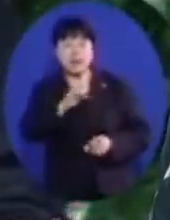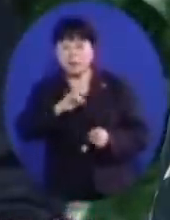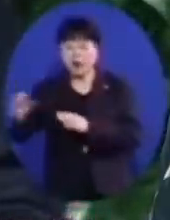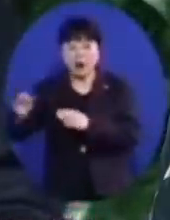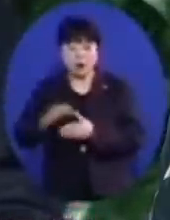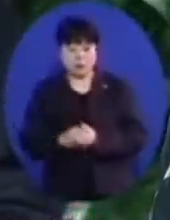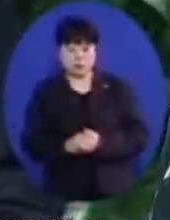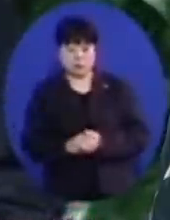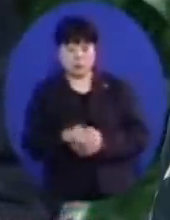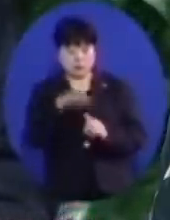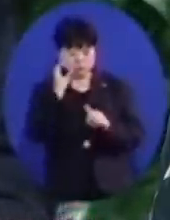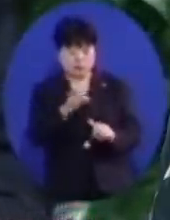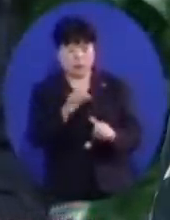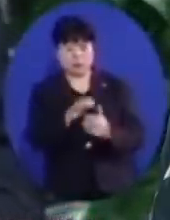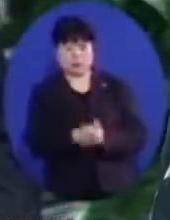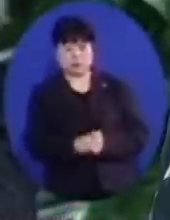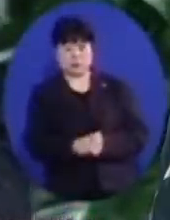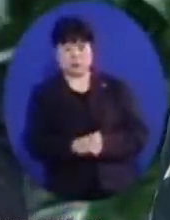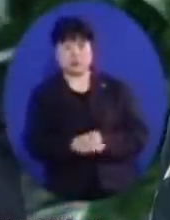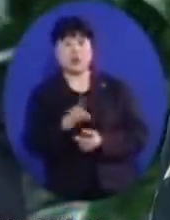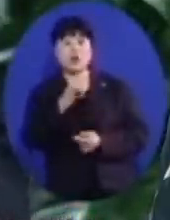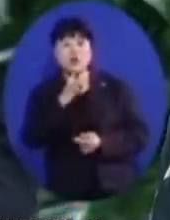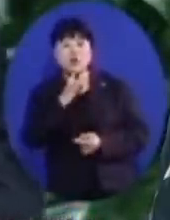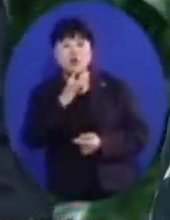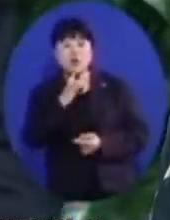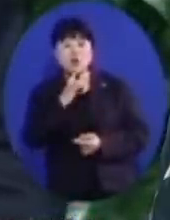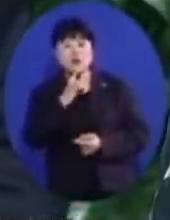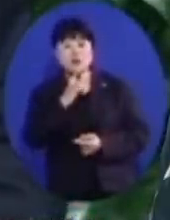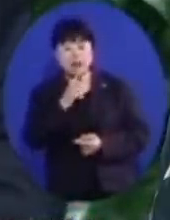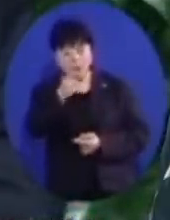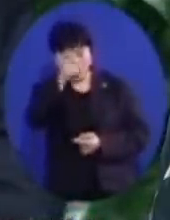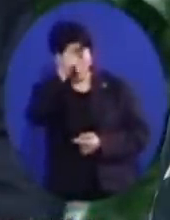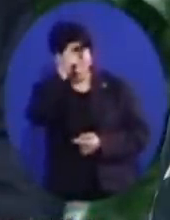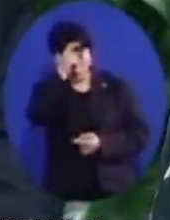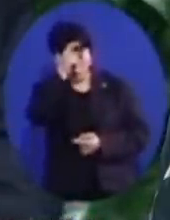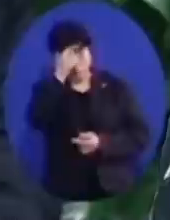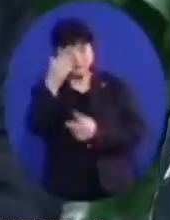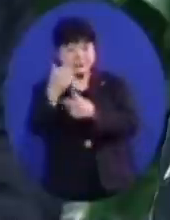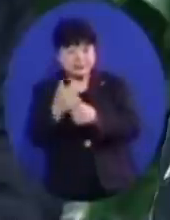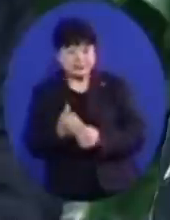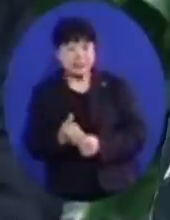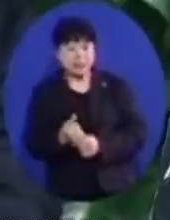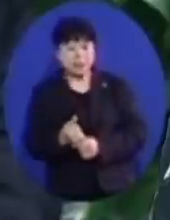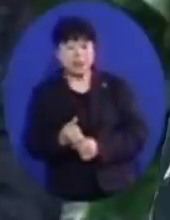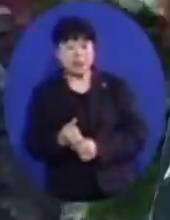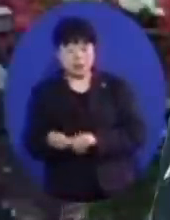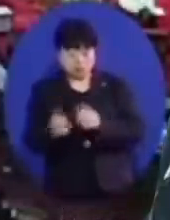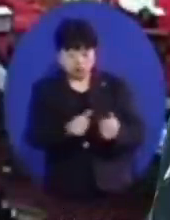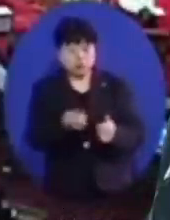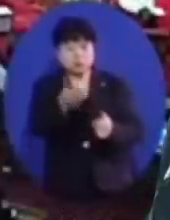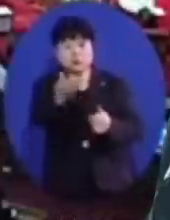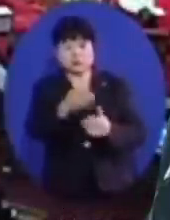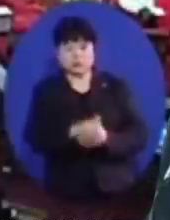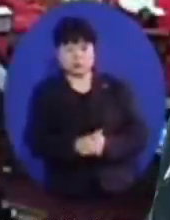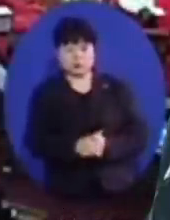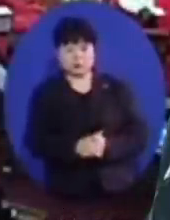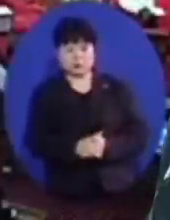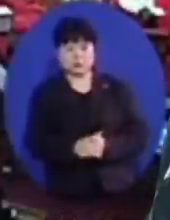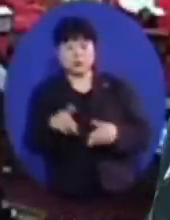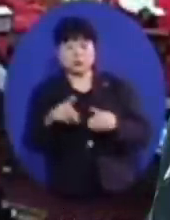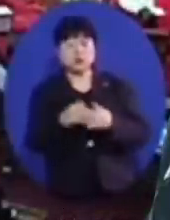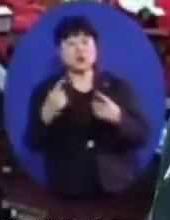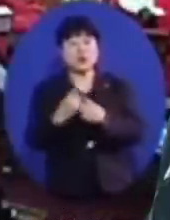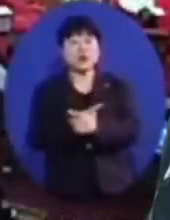떼라 오직이라는 단어를 고집하는 사람은 잡아서 성장의 이슬로 사라지게 했습니다